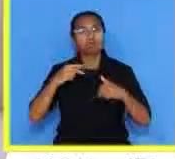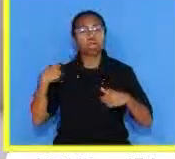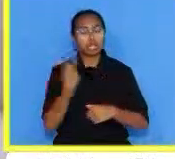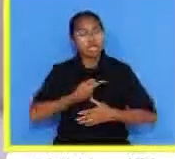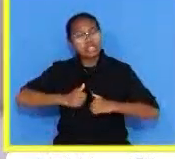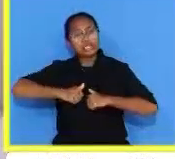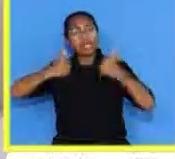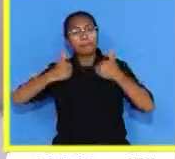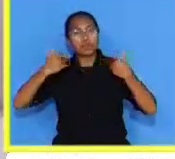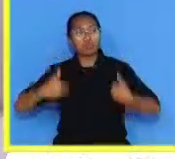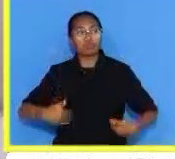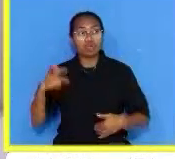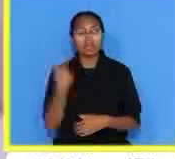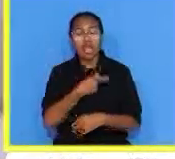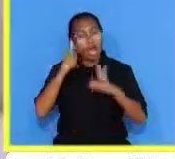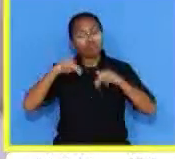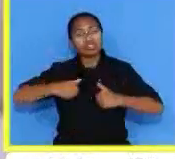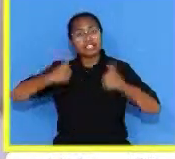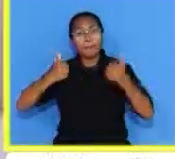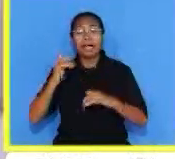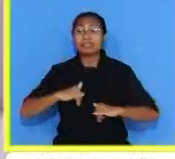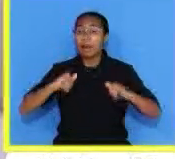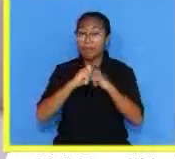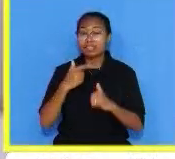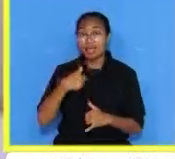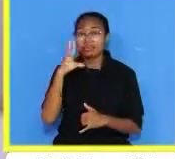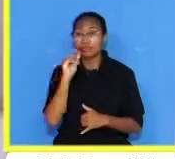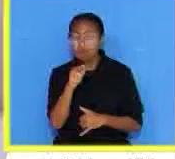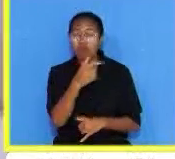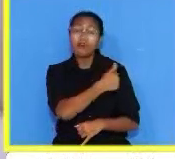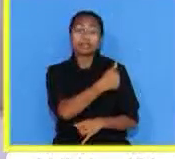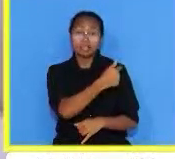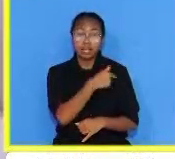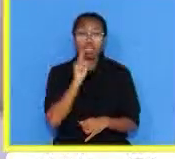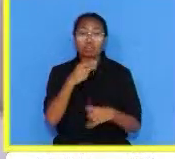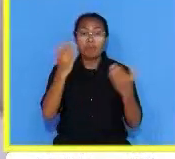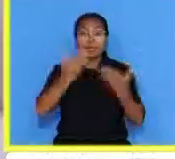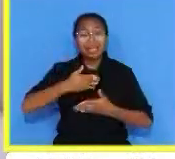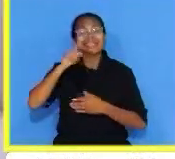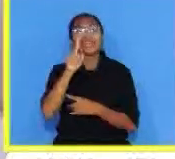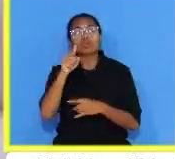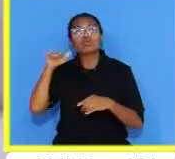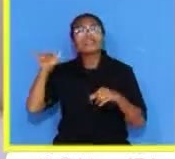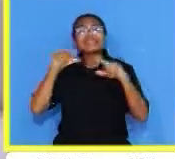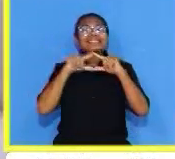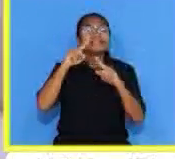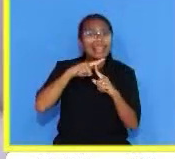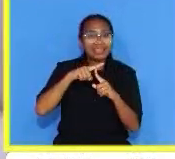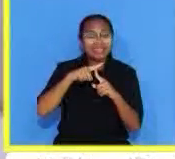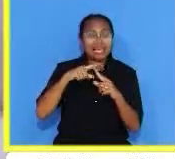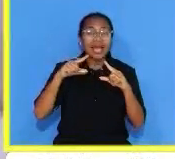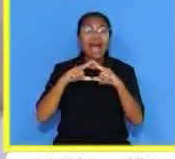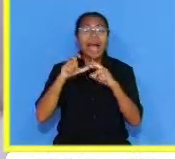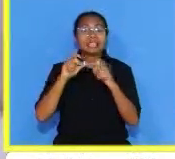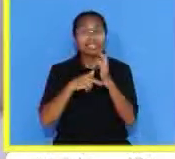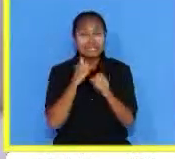tubuh kita. Seperti yang tadi saya sebut, vaksinasi itu adalah memberi satu zat yang asing bagi tubuh